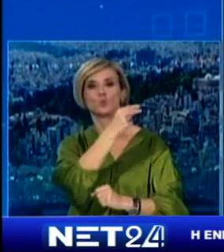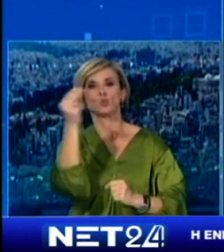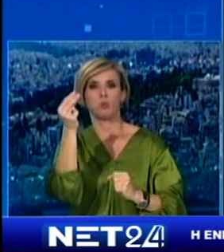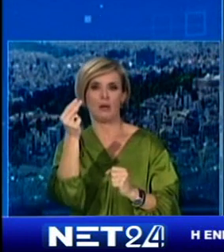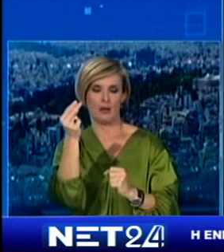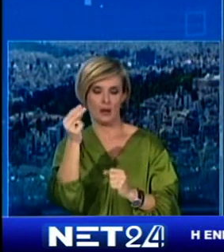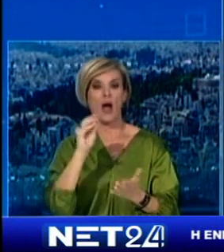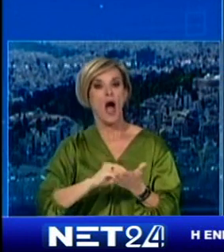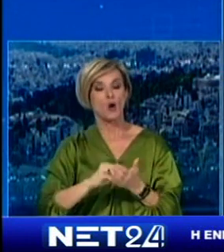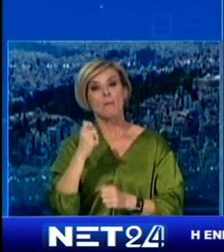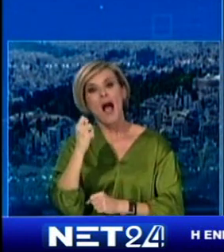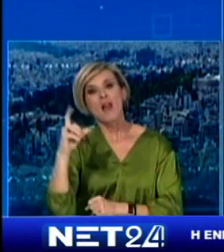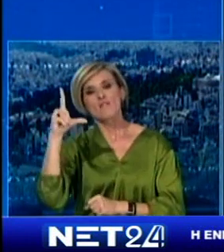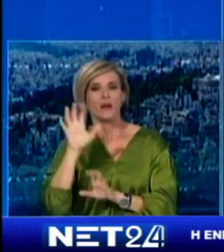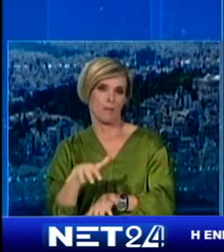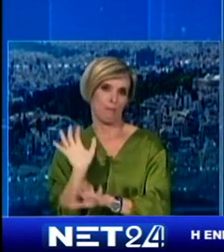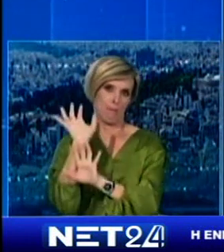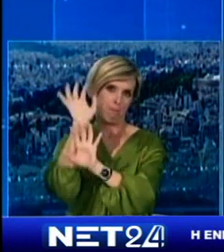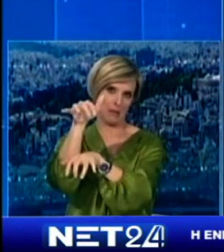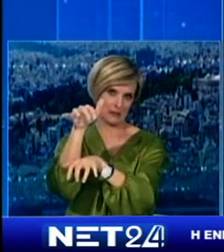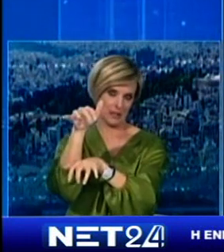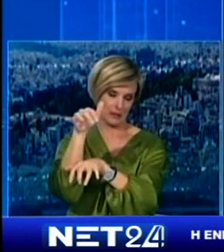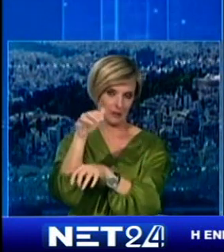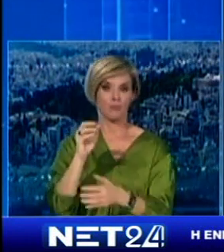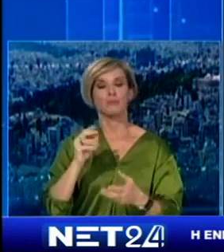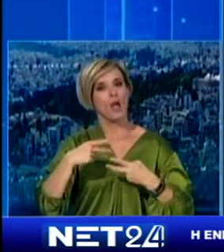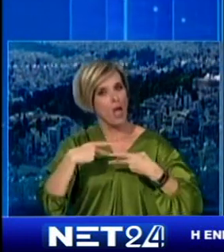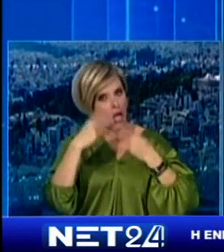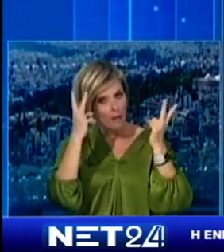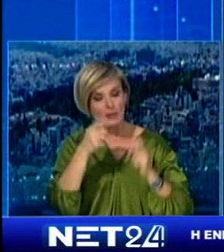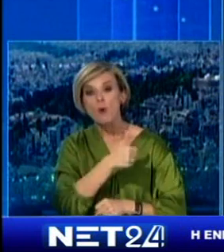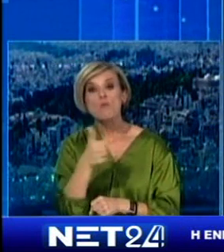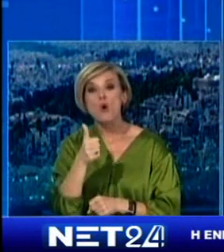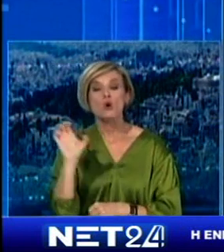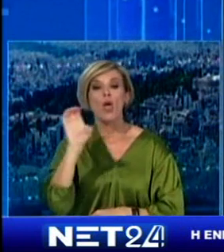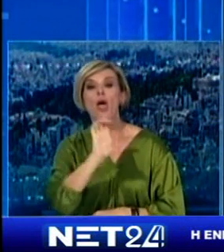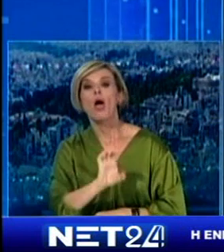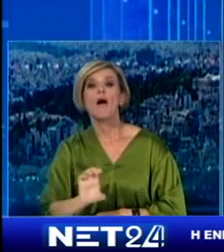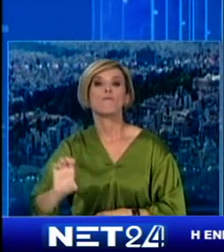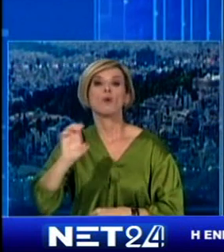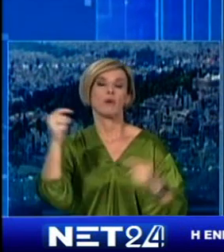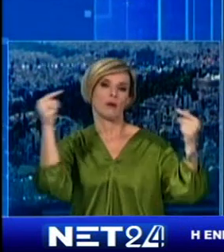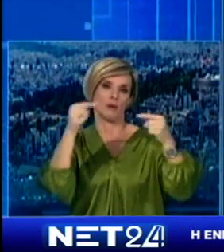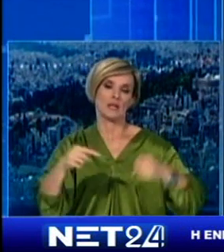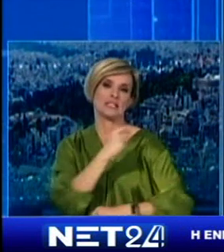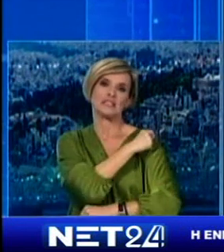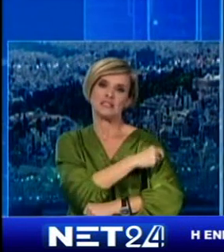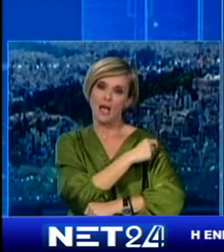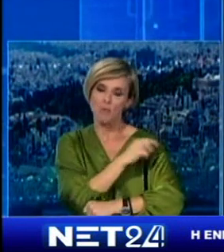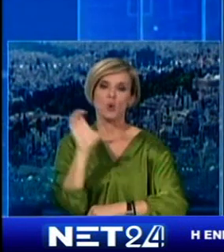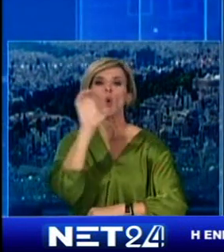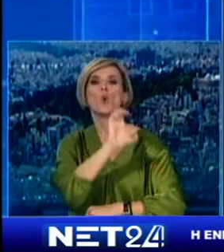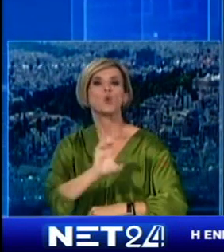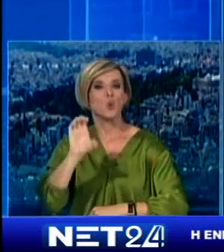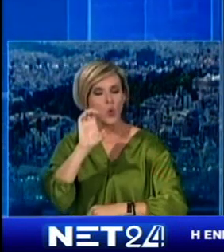Α1 Εθνικής Κατηγορίας Καλαθοσφαίρισης Basket League, ενώ επιτρέπονται μόνο οι ευρωπαϊκοί αγώνες Champions League, Europa